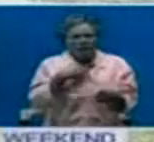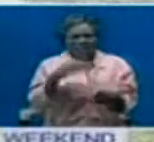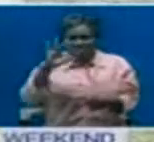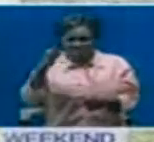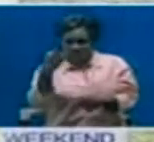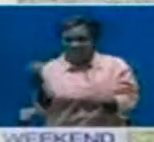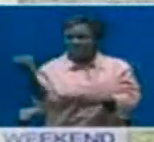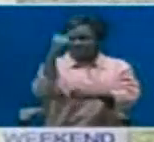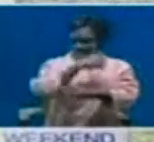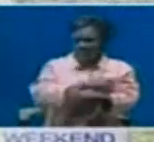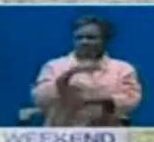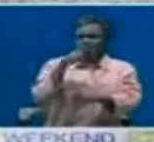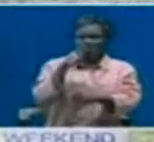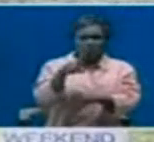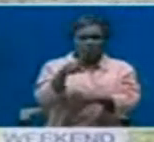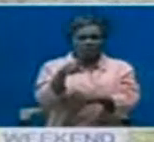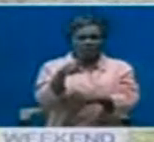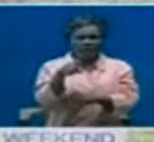tatu. Unasikia.